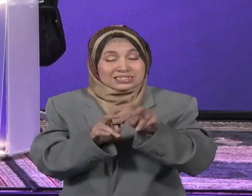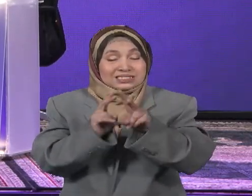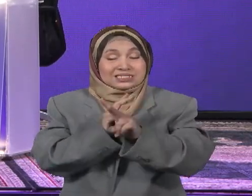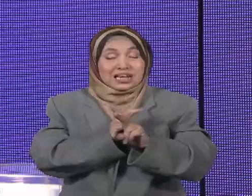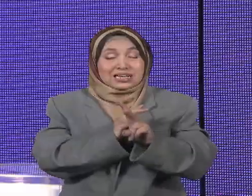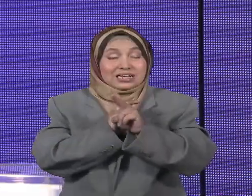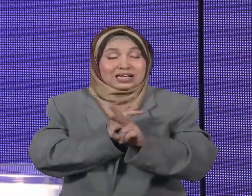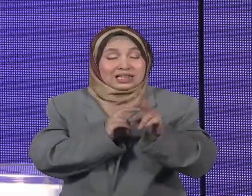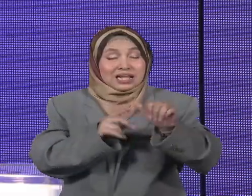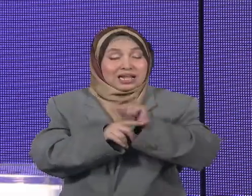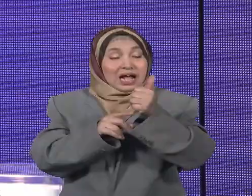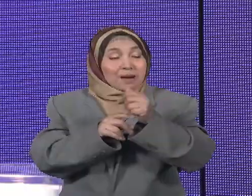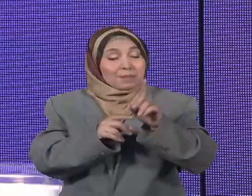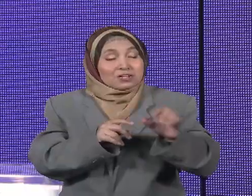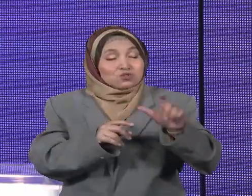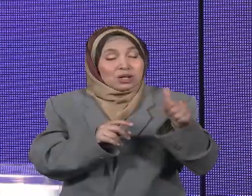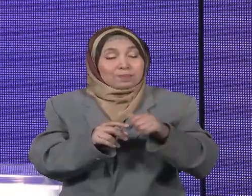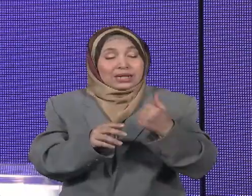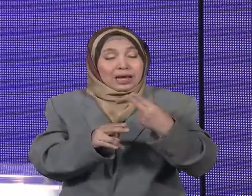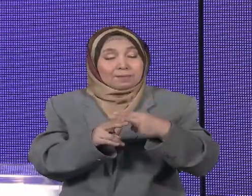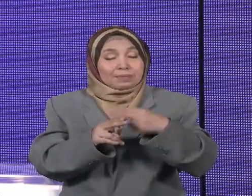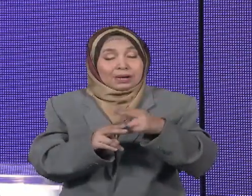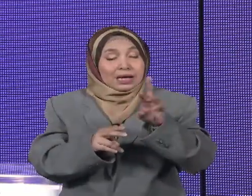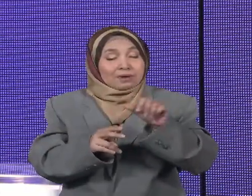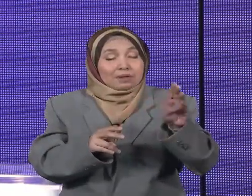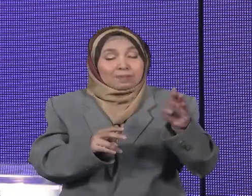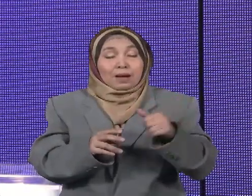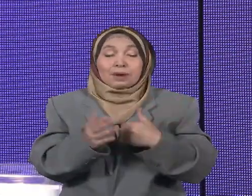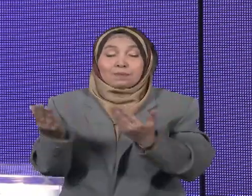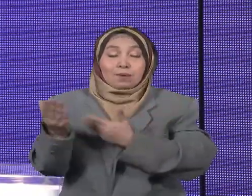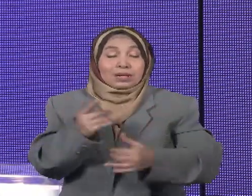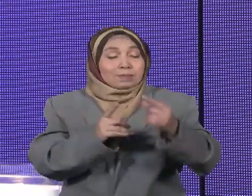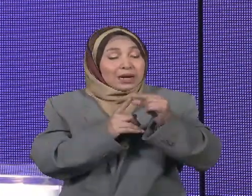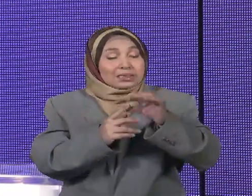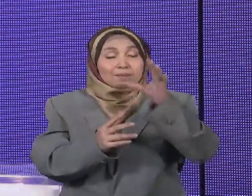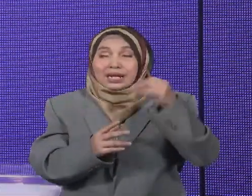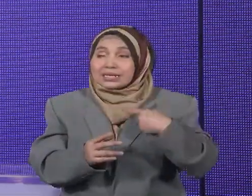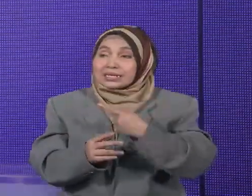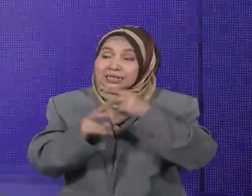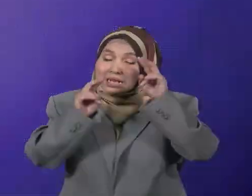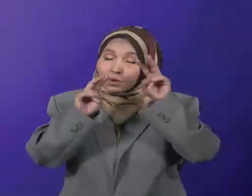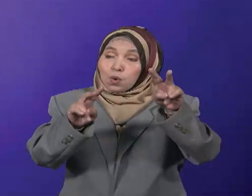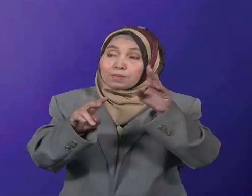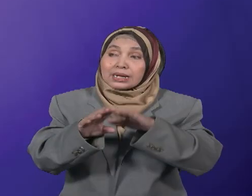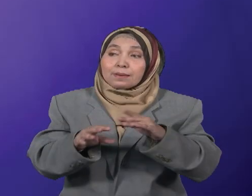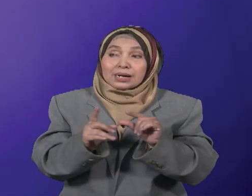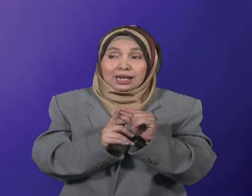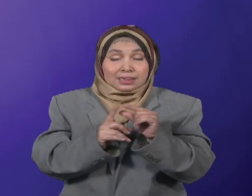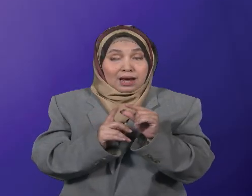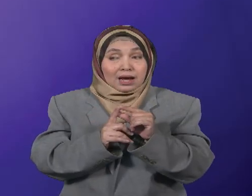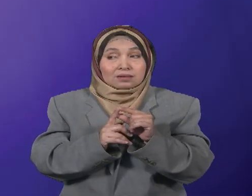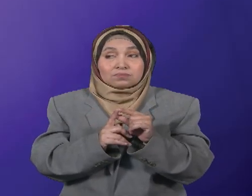daripada dosa besar yang bernama riba pada hari ini. Membawa pada perkataan pilihan kita pada hari ini, kita saksikan, iaitu perkataannya